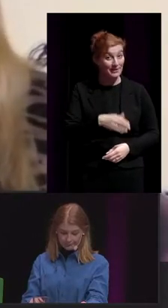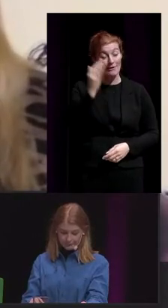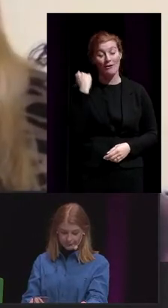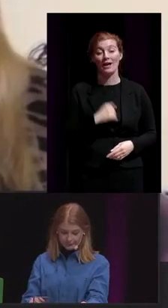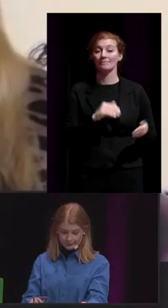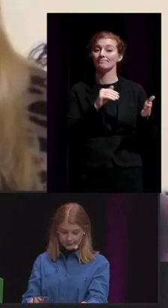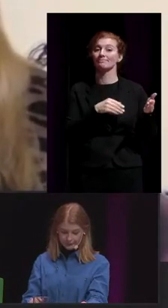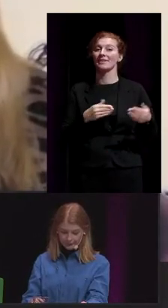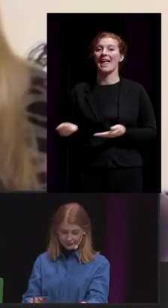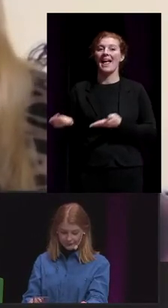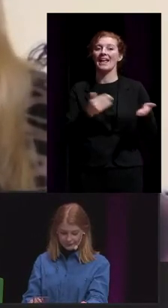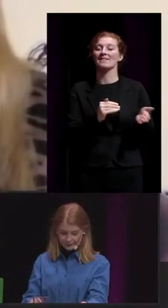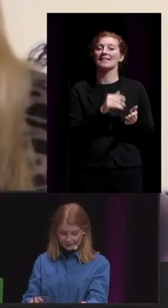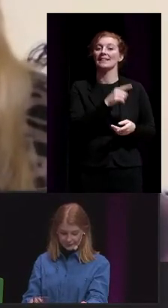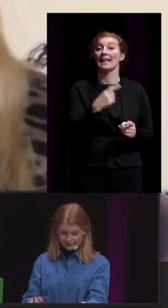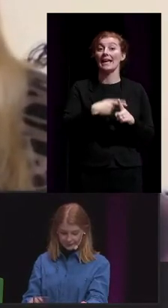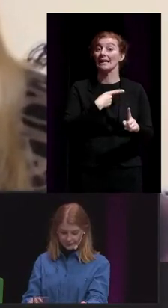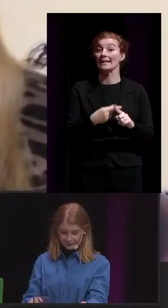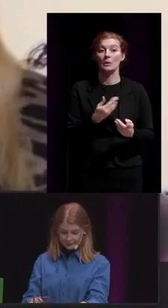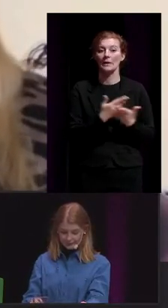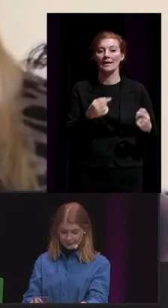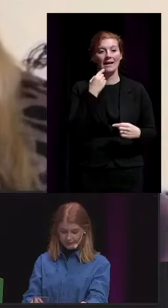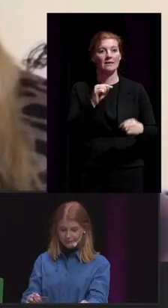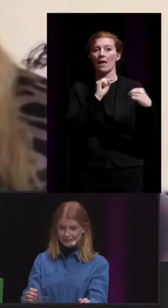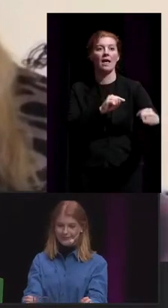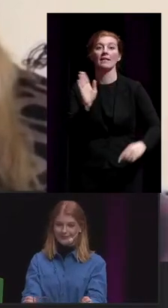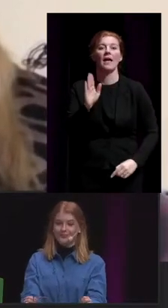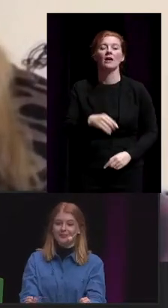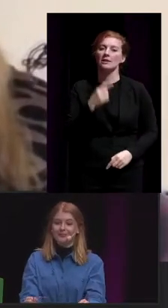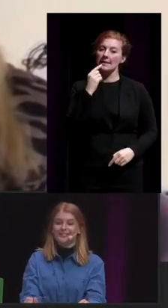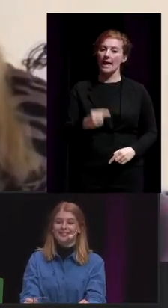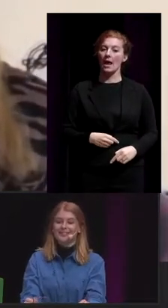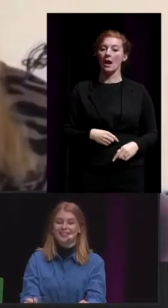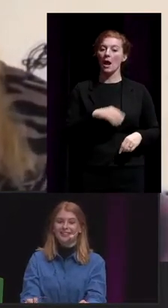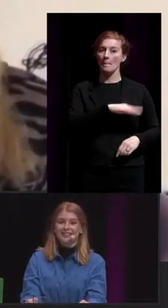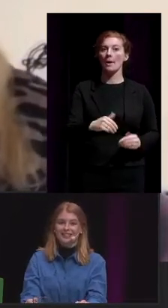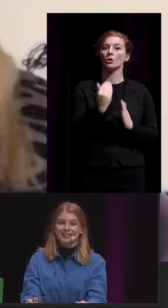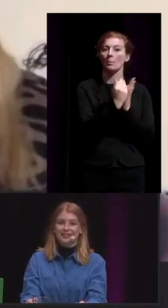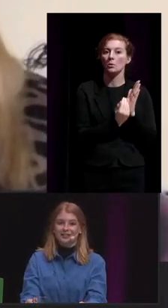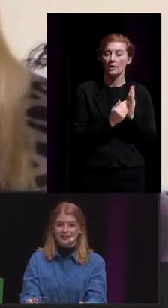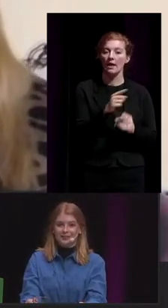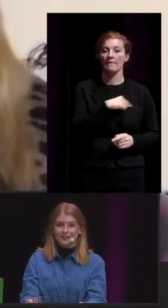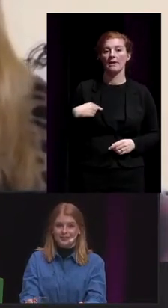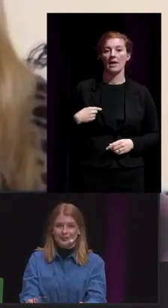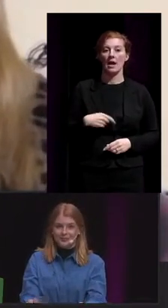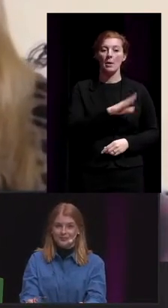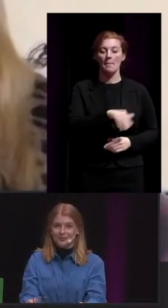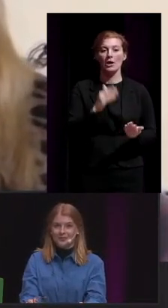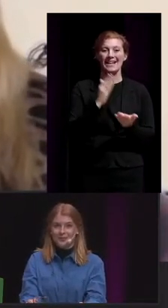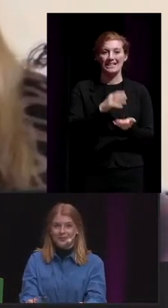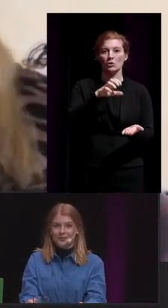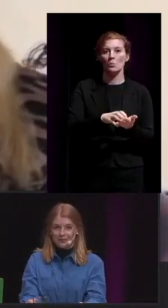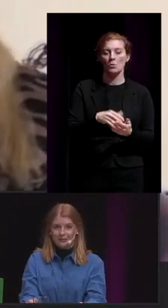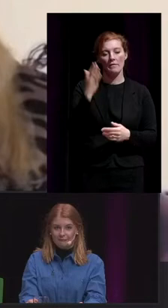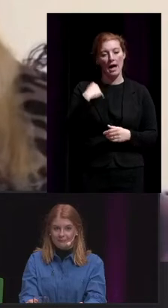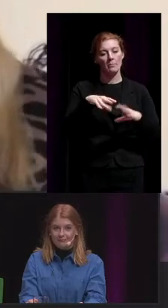tiden, och det är ingen som säger emot mig. Det är fantastiskt. Jag säger barnkonventionen och att vi är en barnrättskommun och att vi har tagit på oss att jobba